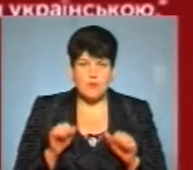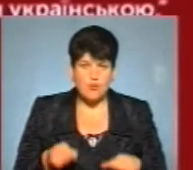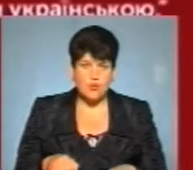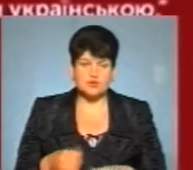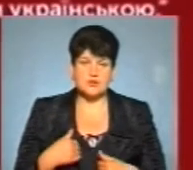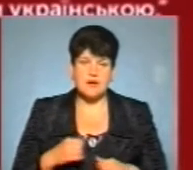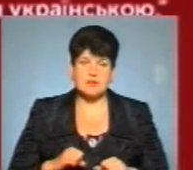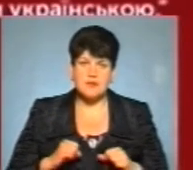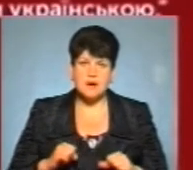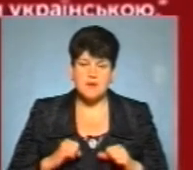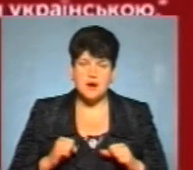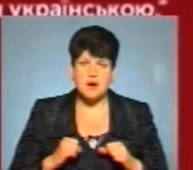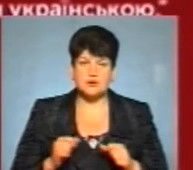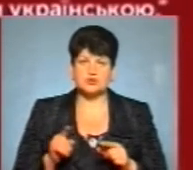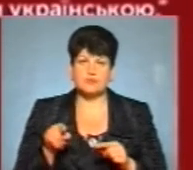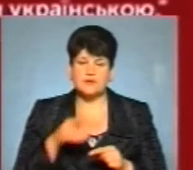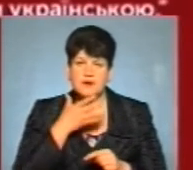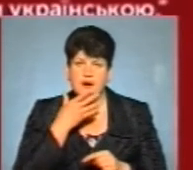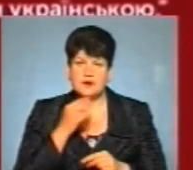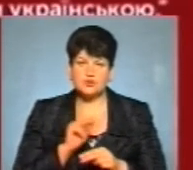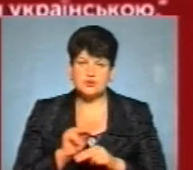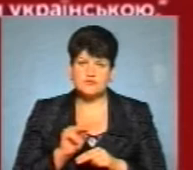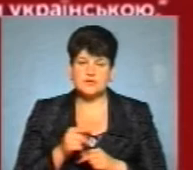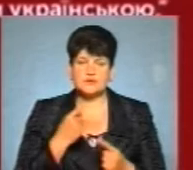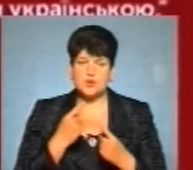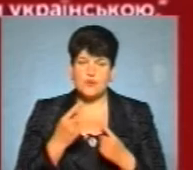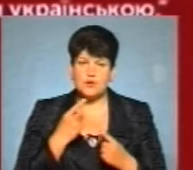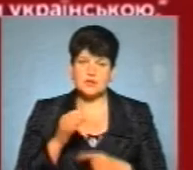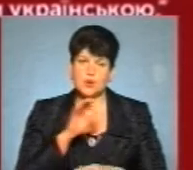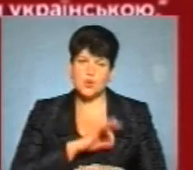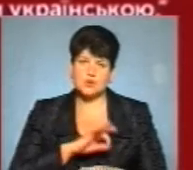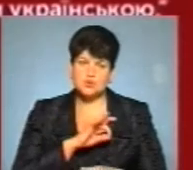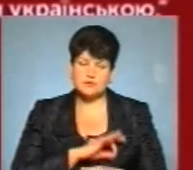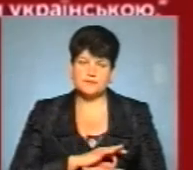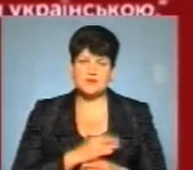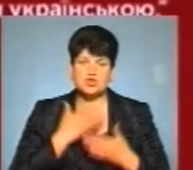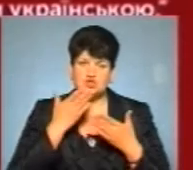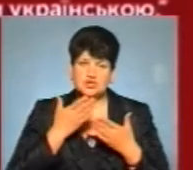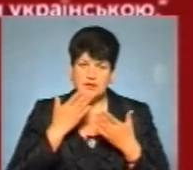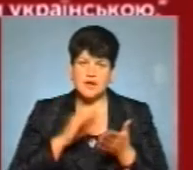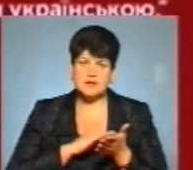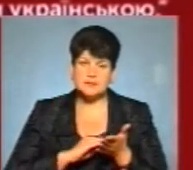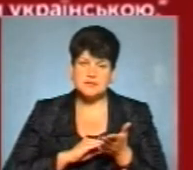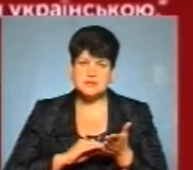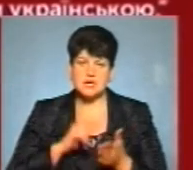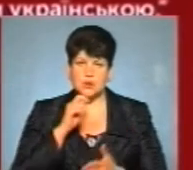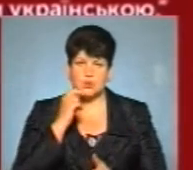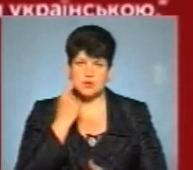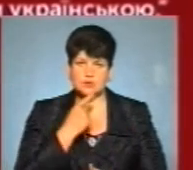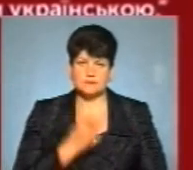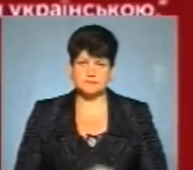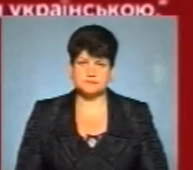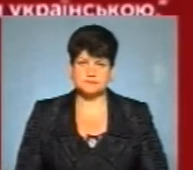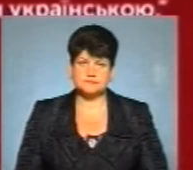я намагаюся, щоб він гарно навчився і говорити, і користуватись, і читати, і писати українською.